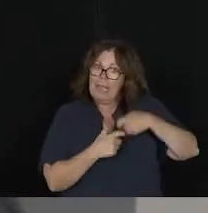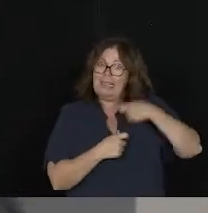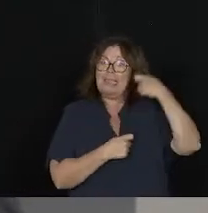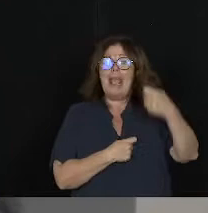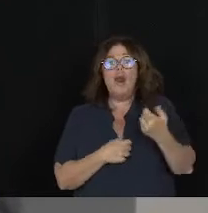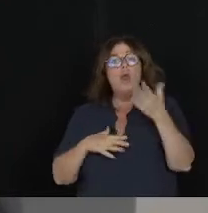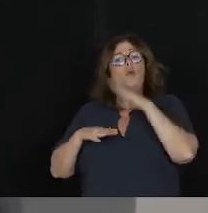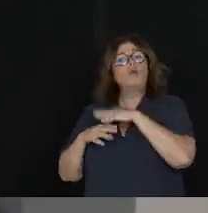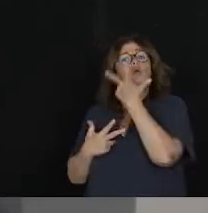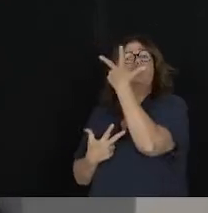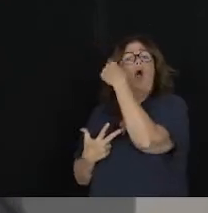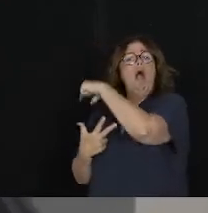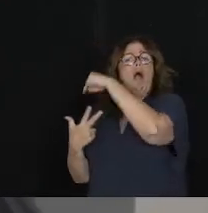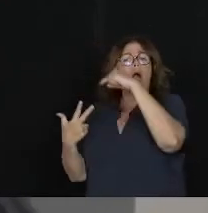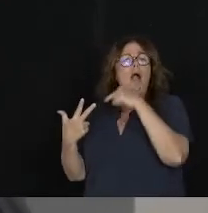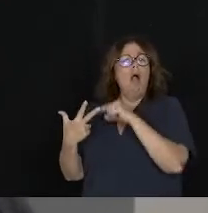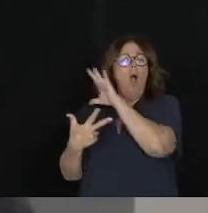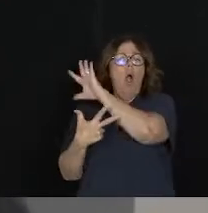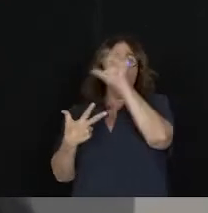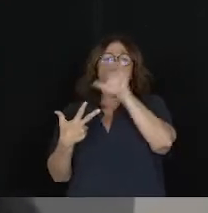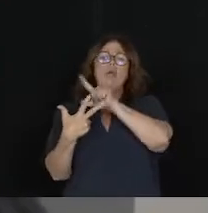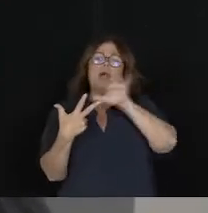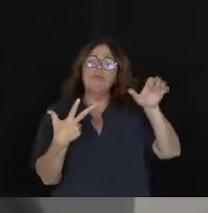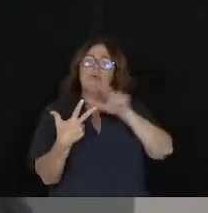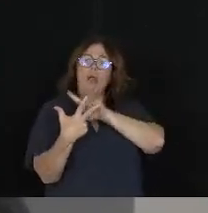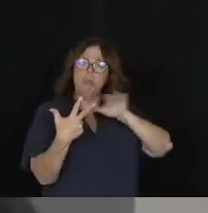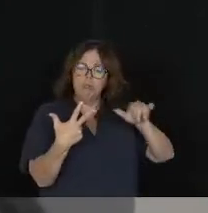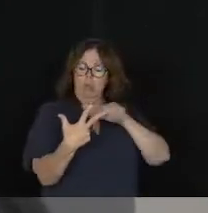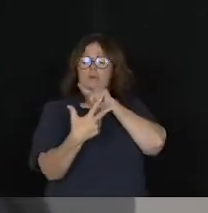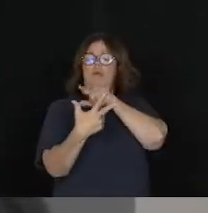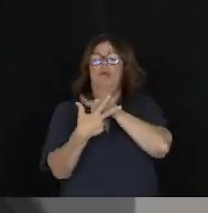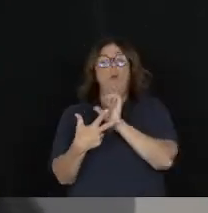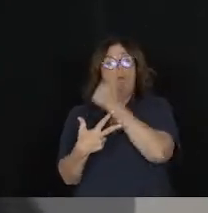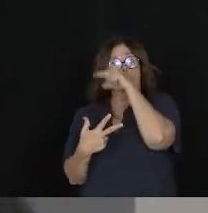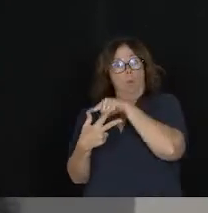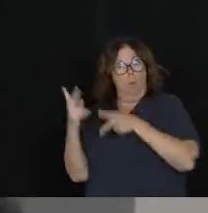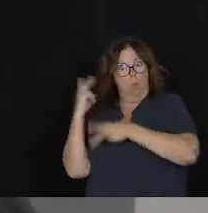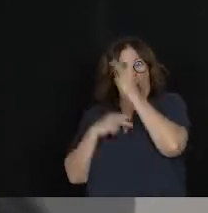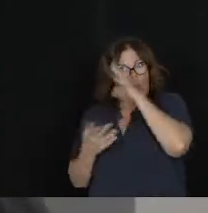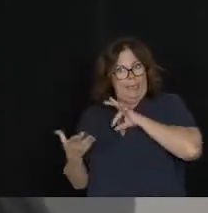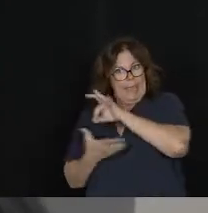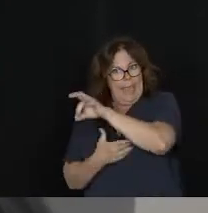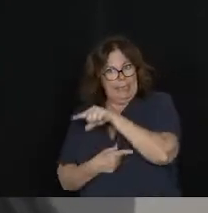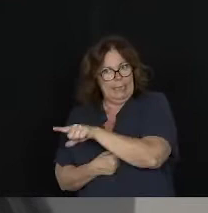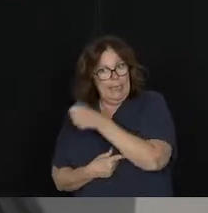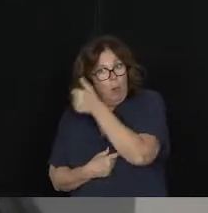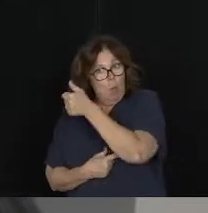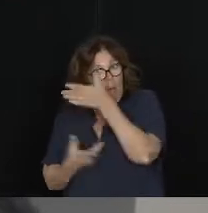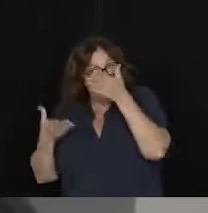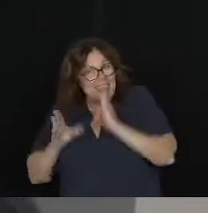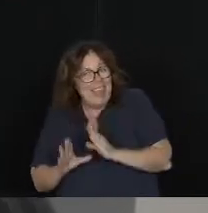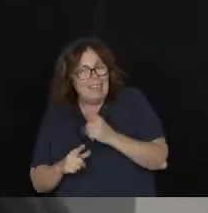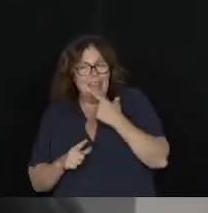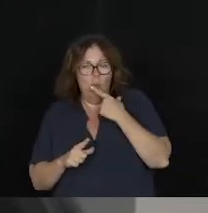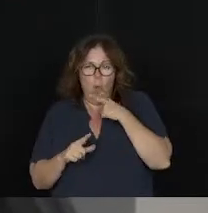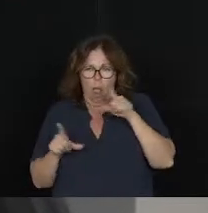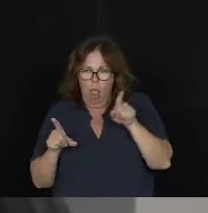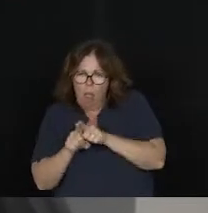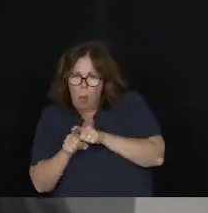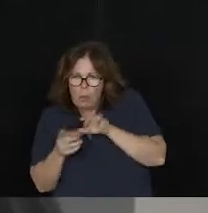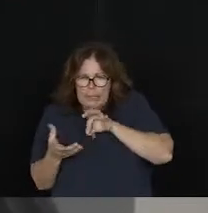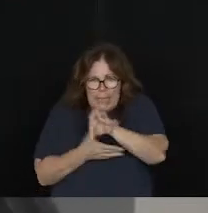en train de vous parler, von Manstein, Guderian et Rommel. Von Manstein, au niveau stratégique, c'est lui qui va mettre en place les plans